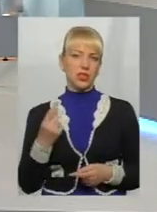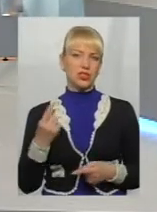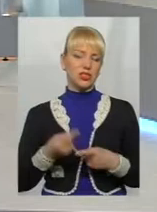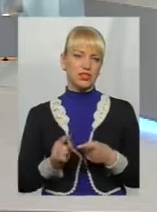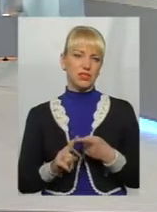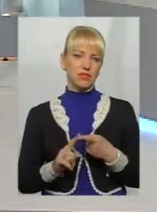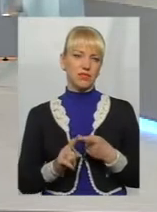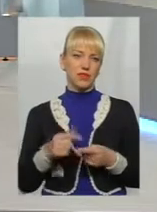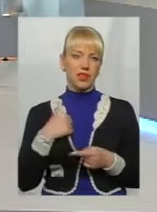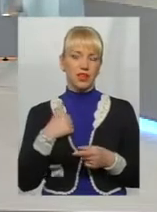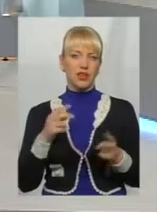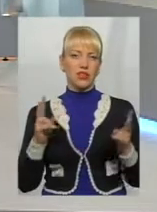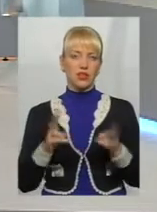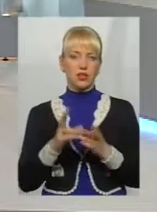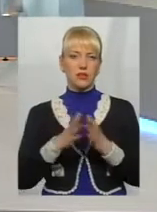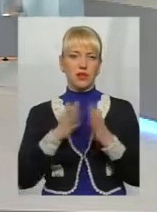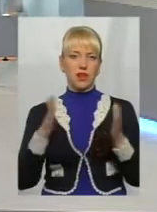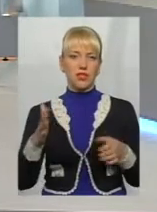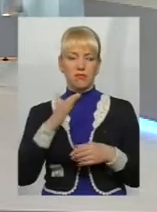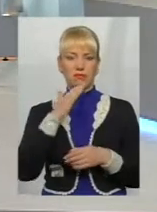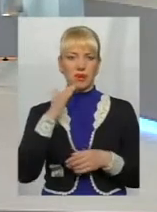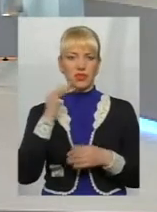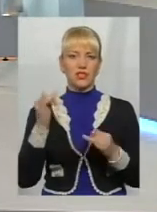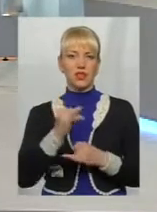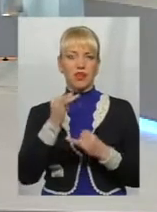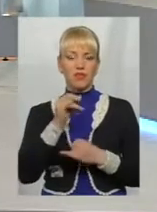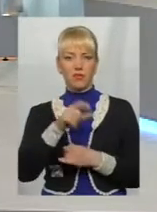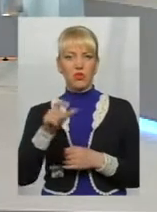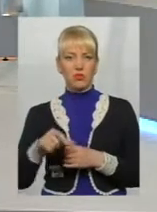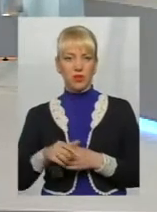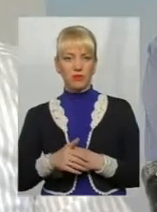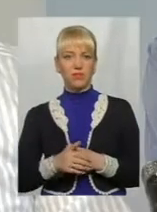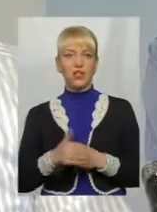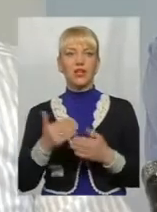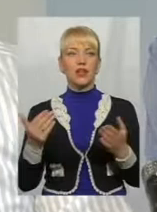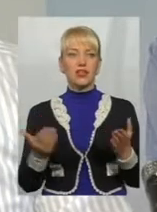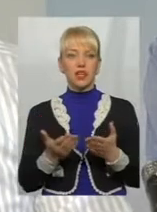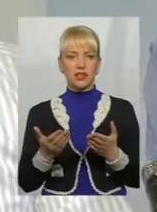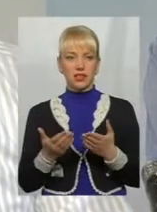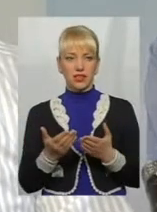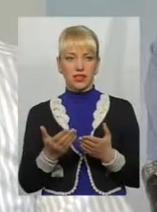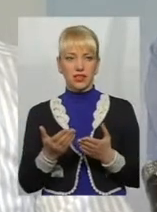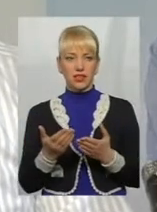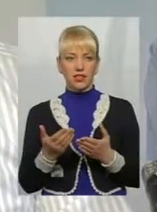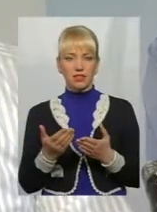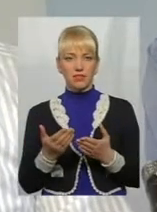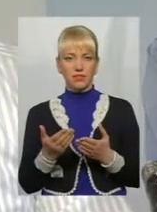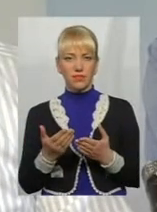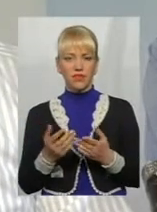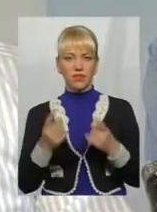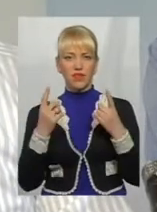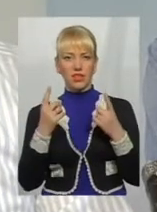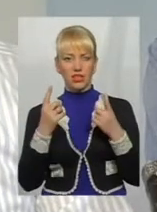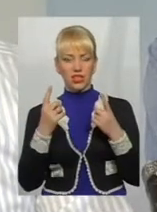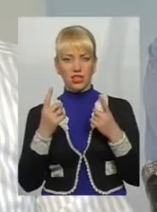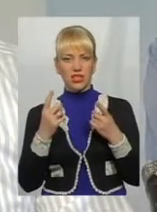я зустрівся з багатьма цікавими людьми, які величезний вклад